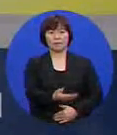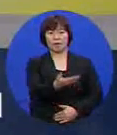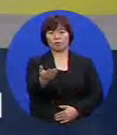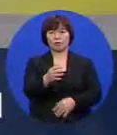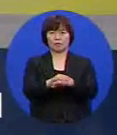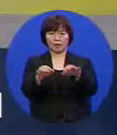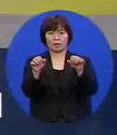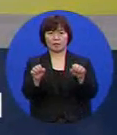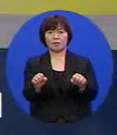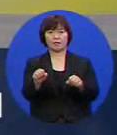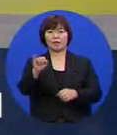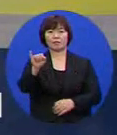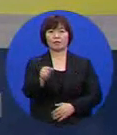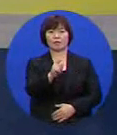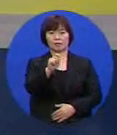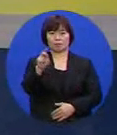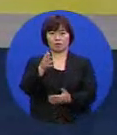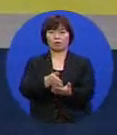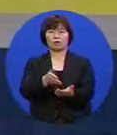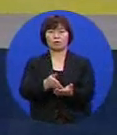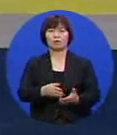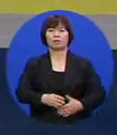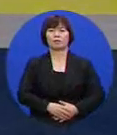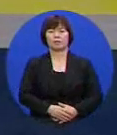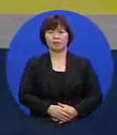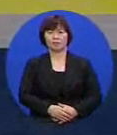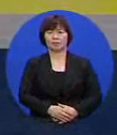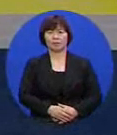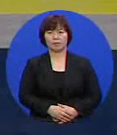여러분, 안녕하십니까? JTB 뉴스입니다.